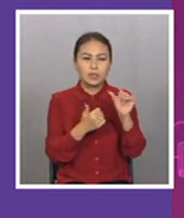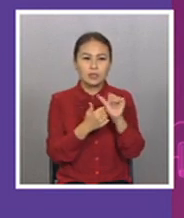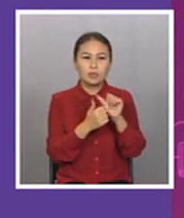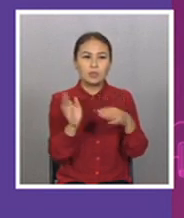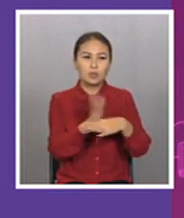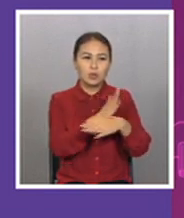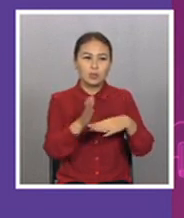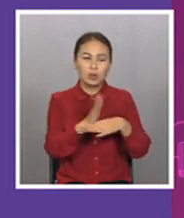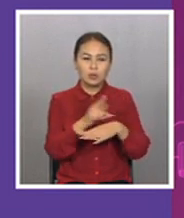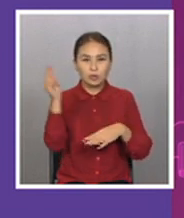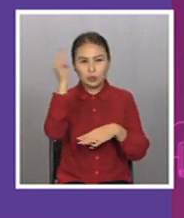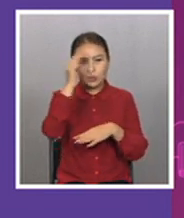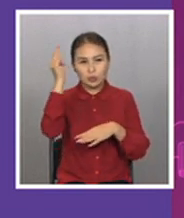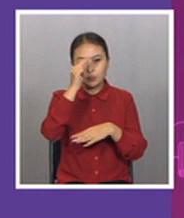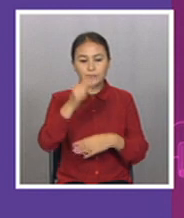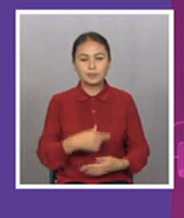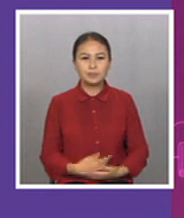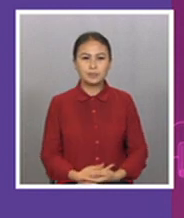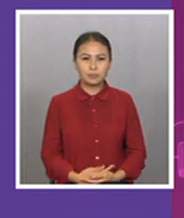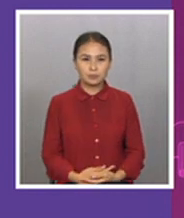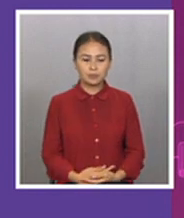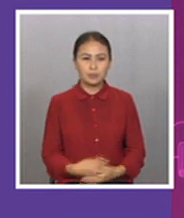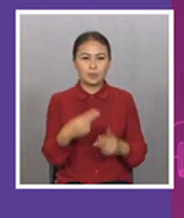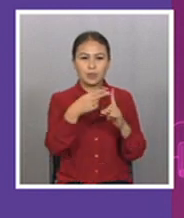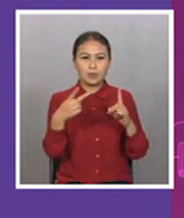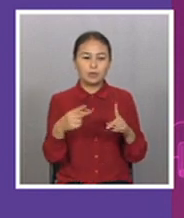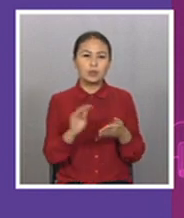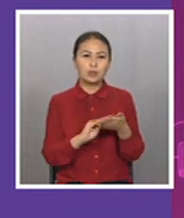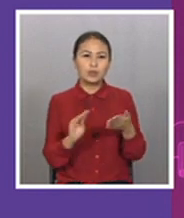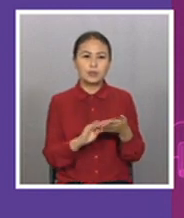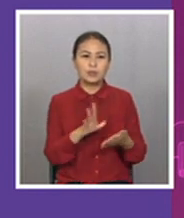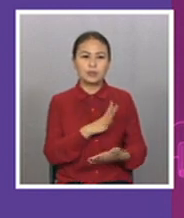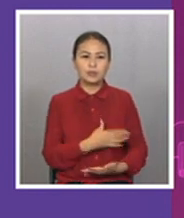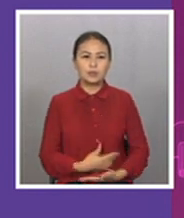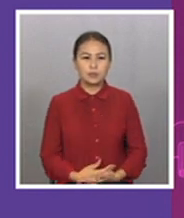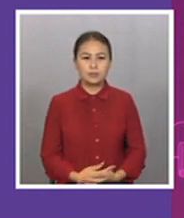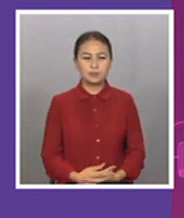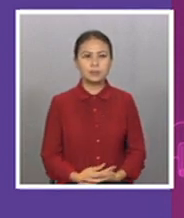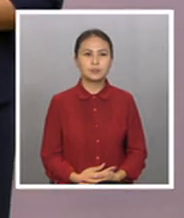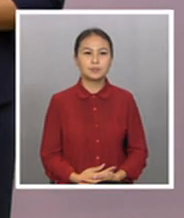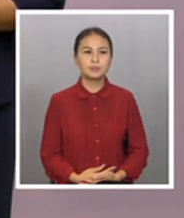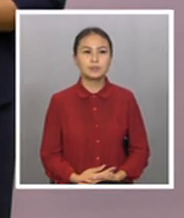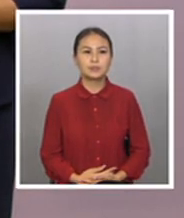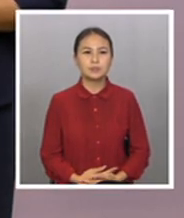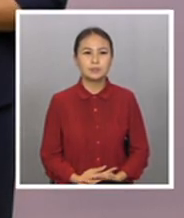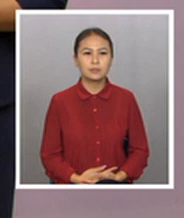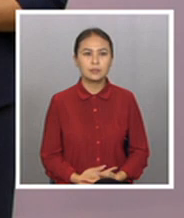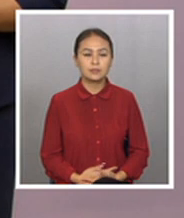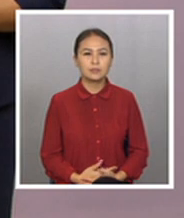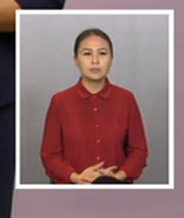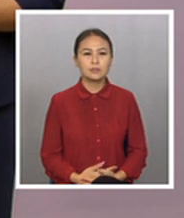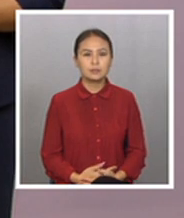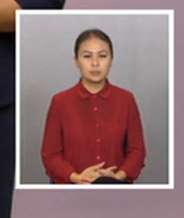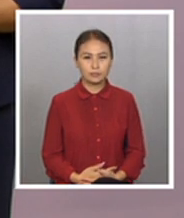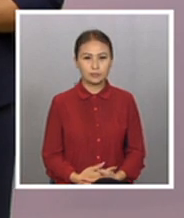сөз тіркесін бөліп алуды үйрендіңдер, мәтін құрастырдыңдар. Сабақ осымен